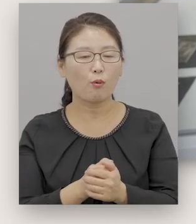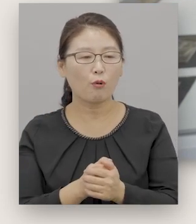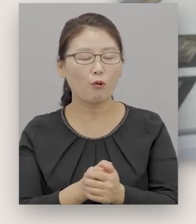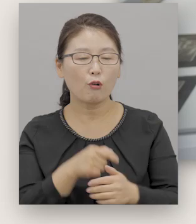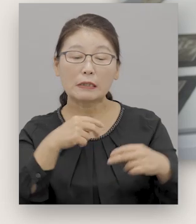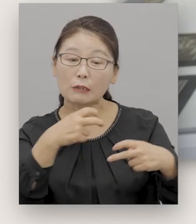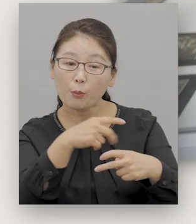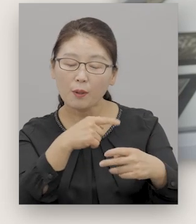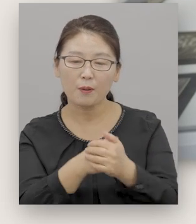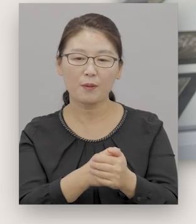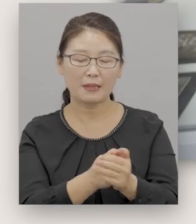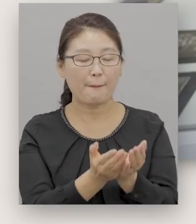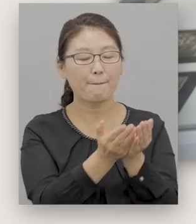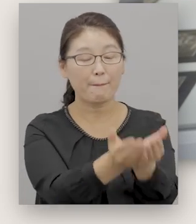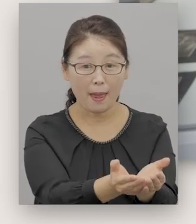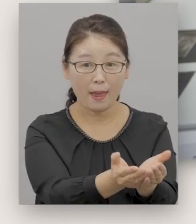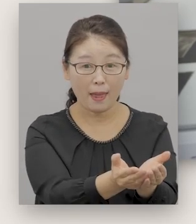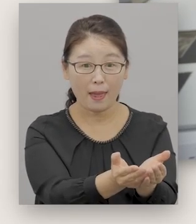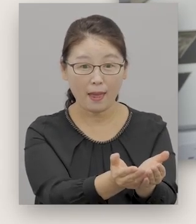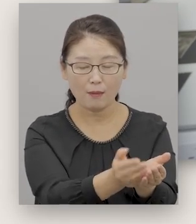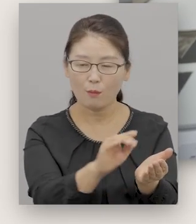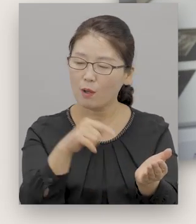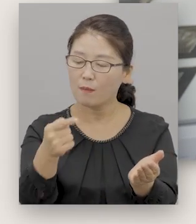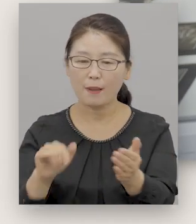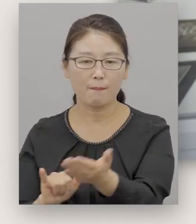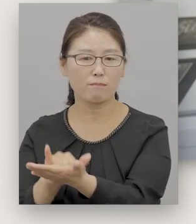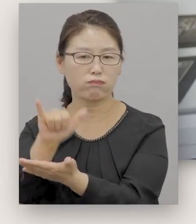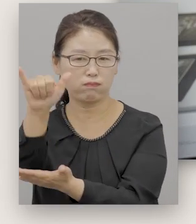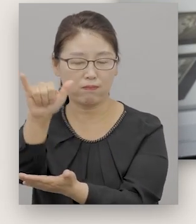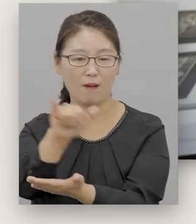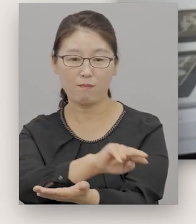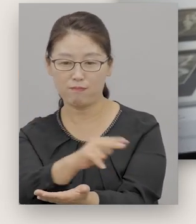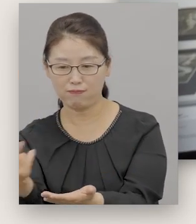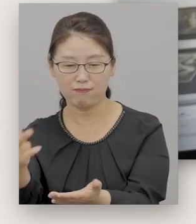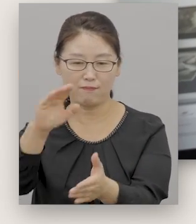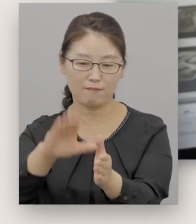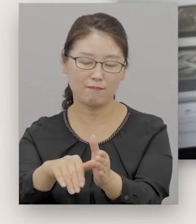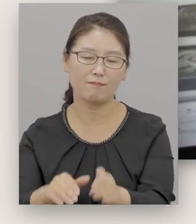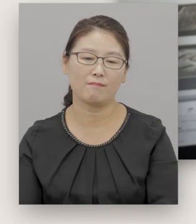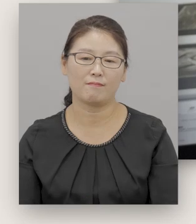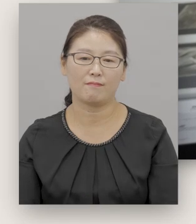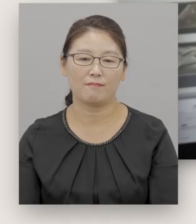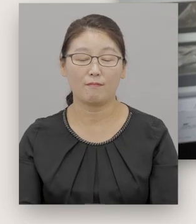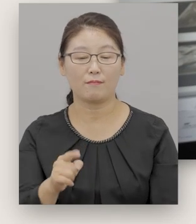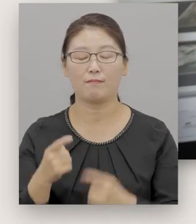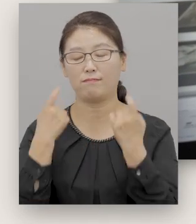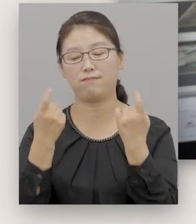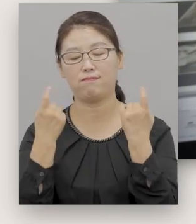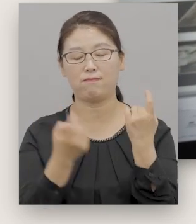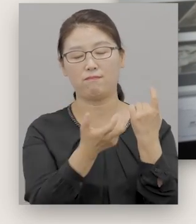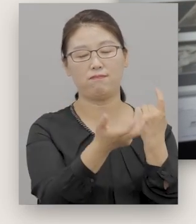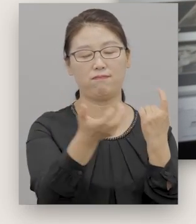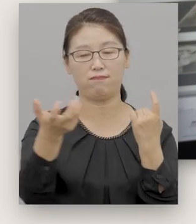증기선에서 이제 비행기로 넘어가는 이제 그런 시기였었잖아요. 그랬기 때문에 이동이 좀 용이해졌고 또